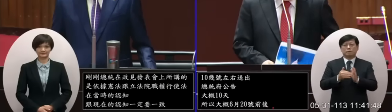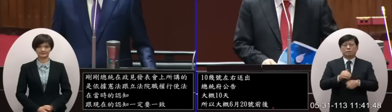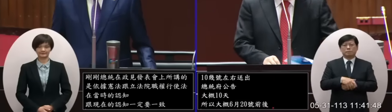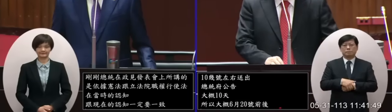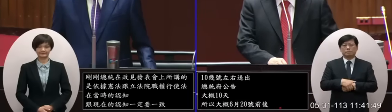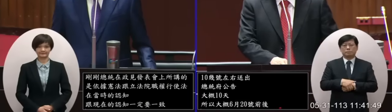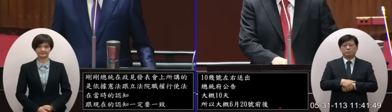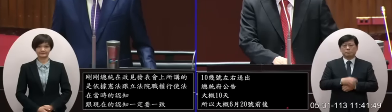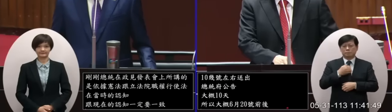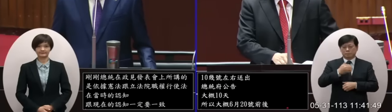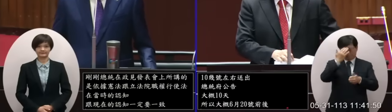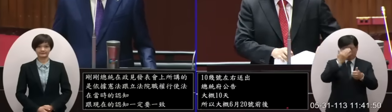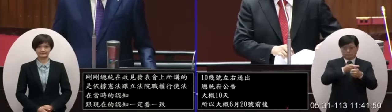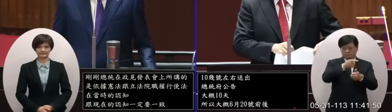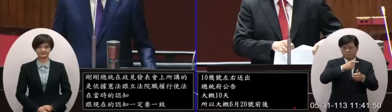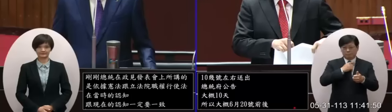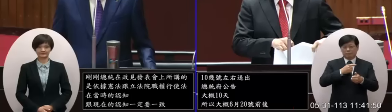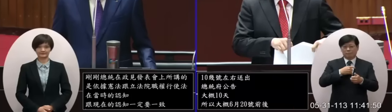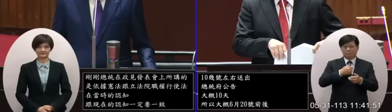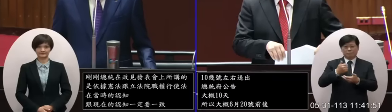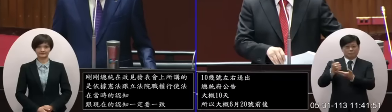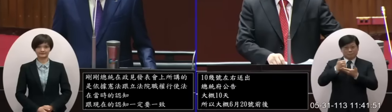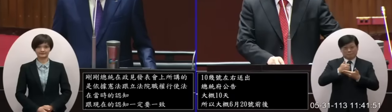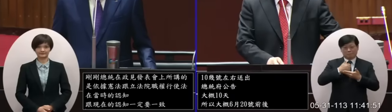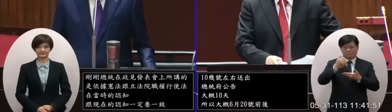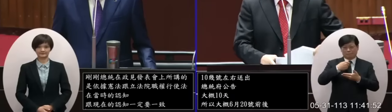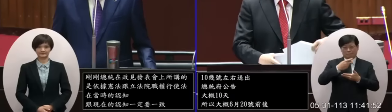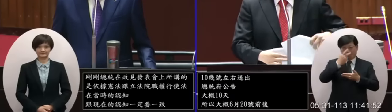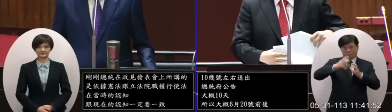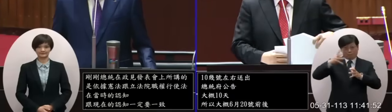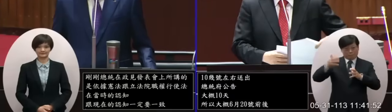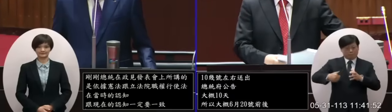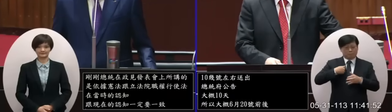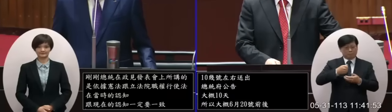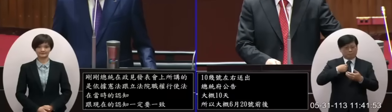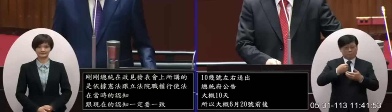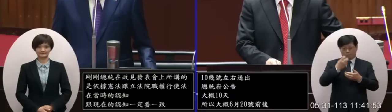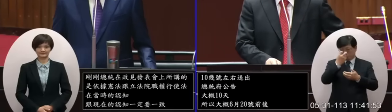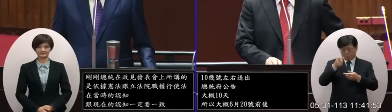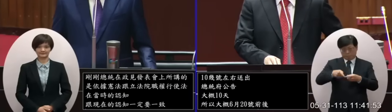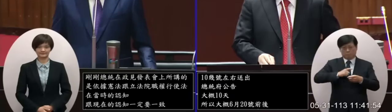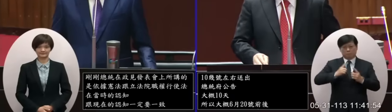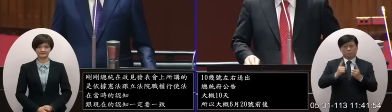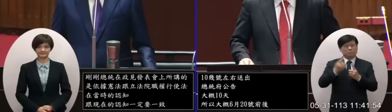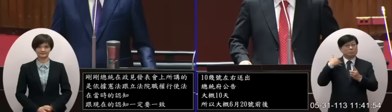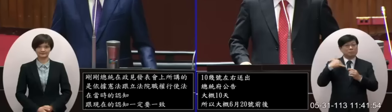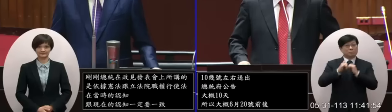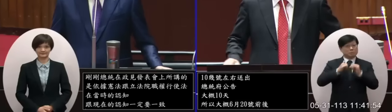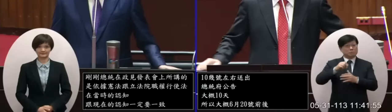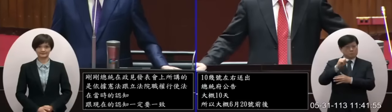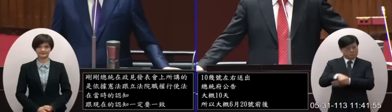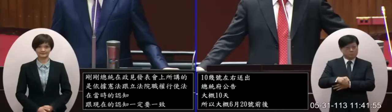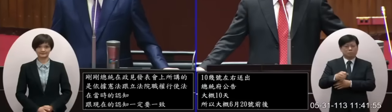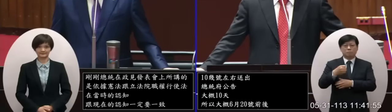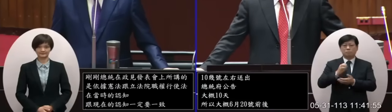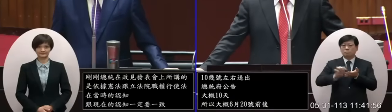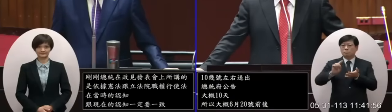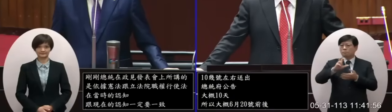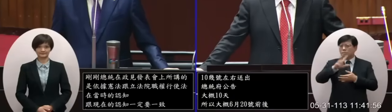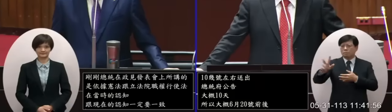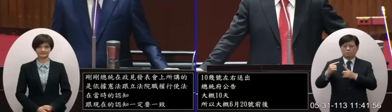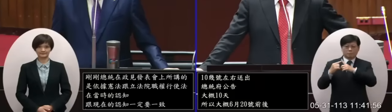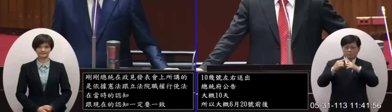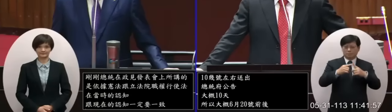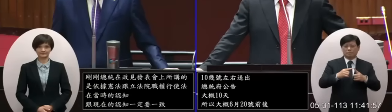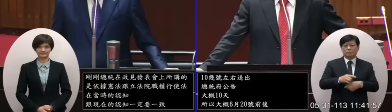那请卓院长啊，请赖总统参酌对人民的承诺啊，是用什么方式来到立法